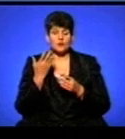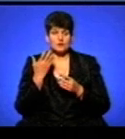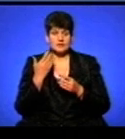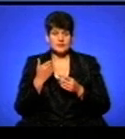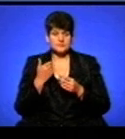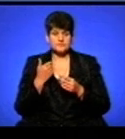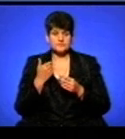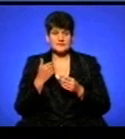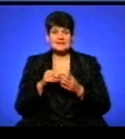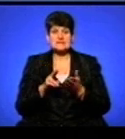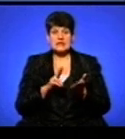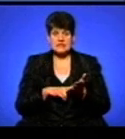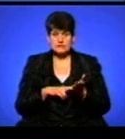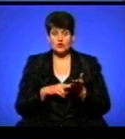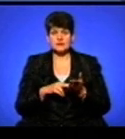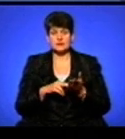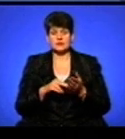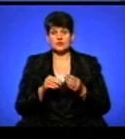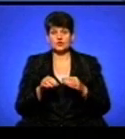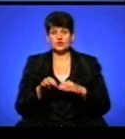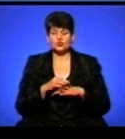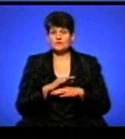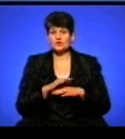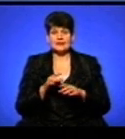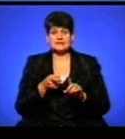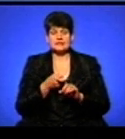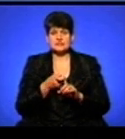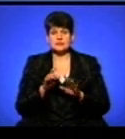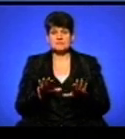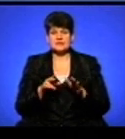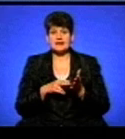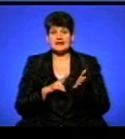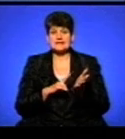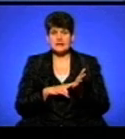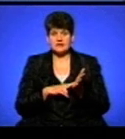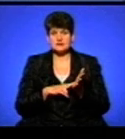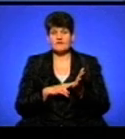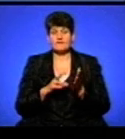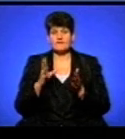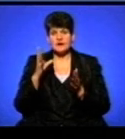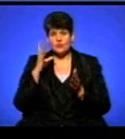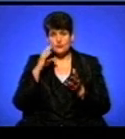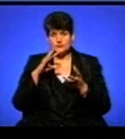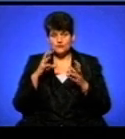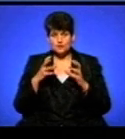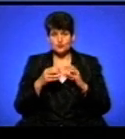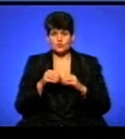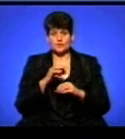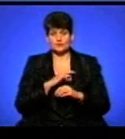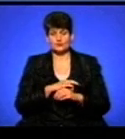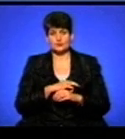коли ж зареєстрований шлюб, то незалежно від місця реєстрації чоловіка і дружини враховується в сукупний дохід